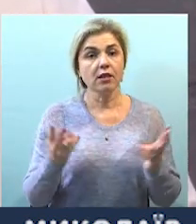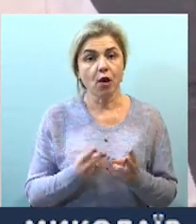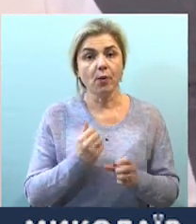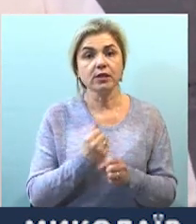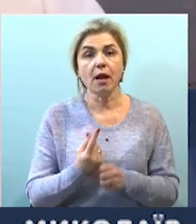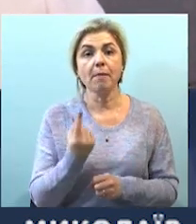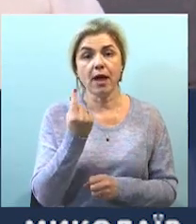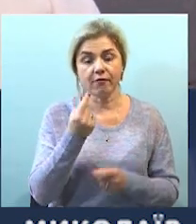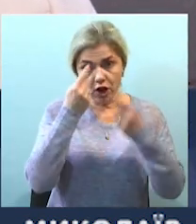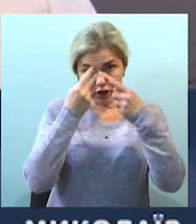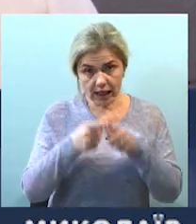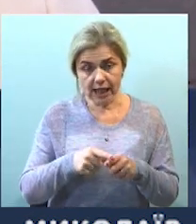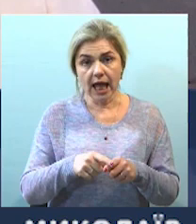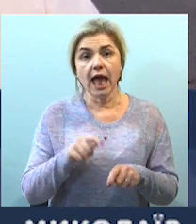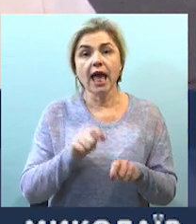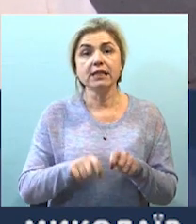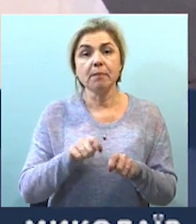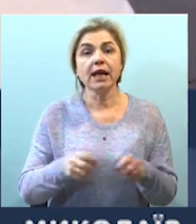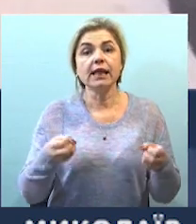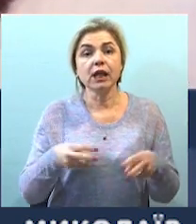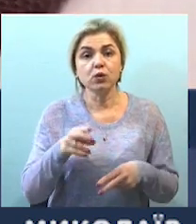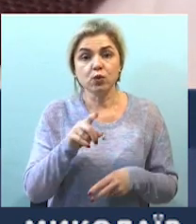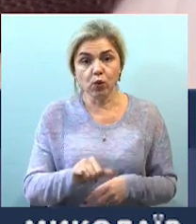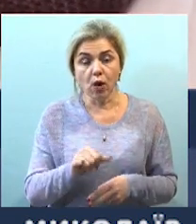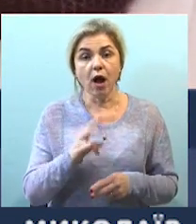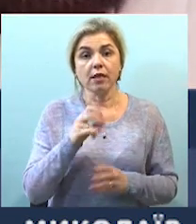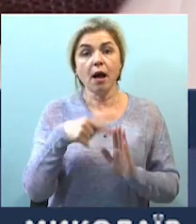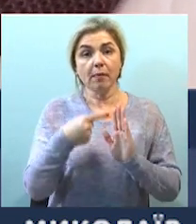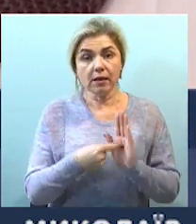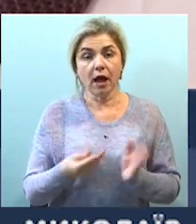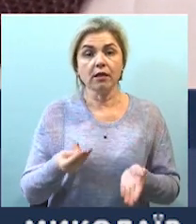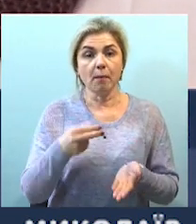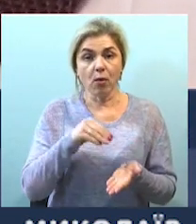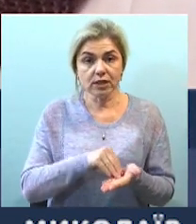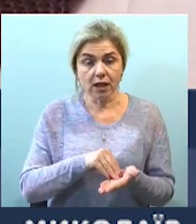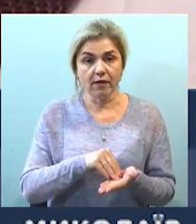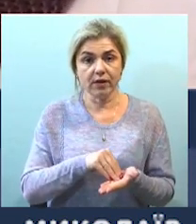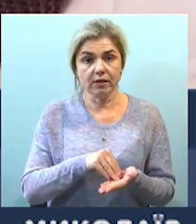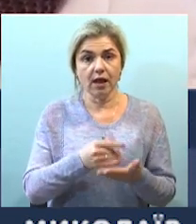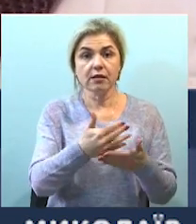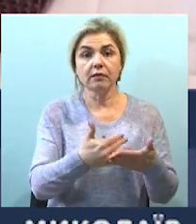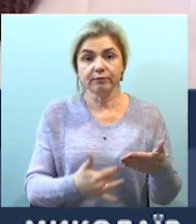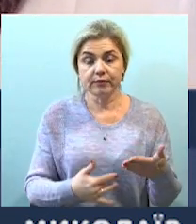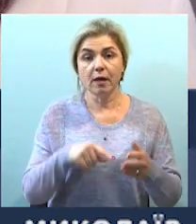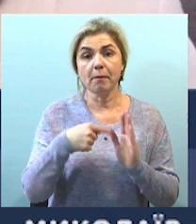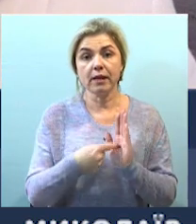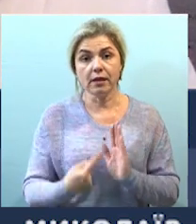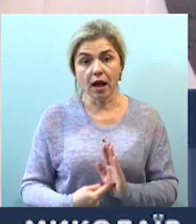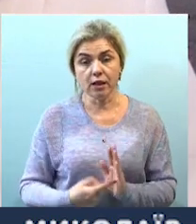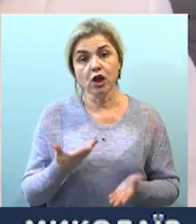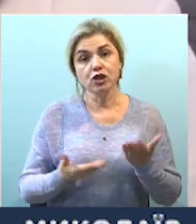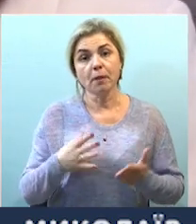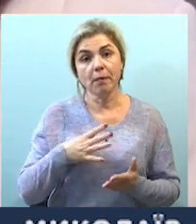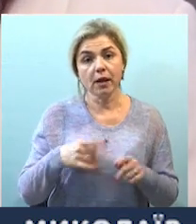технічну експертизу, на питання якої поставити наступні питання. Чи